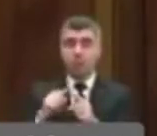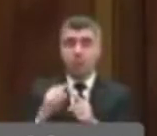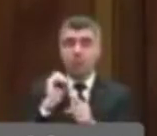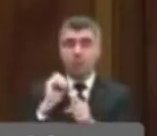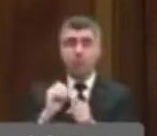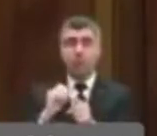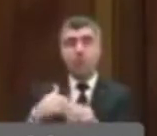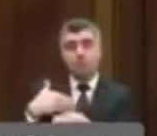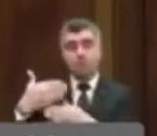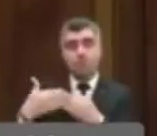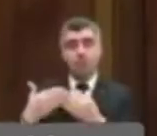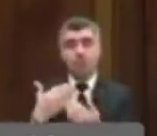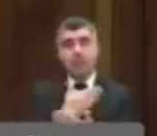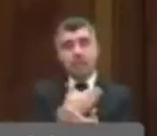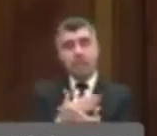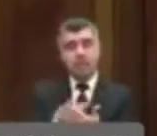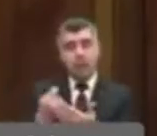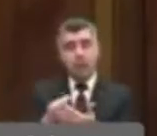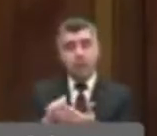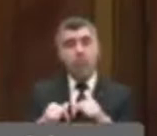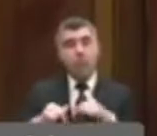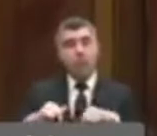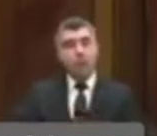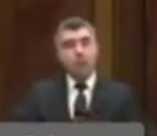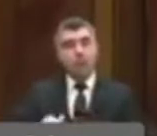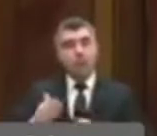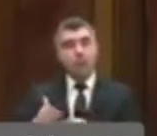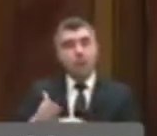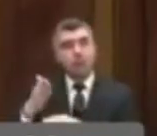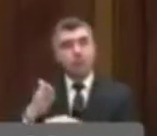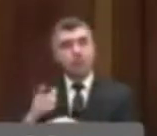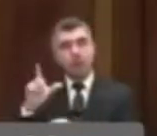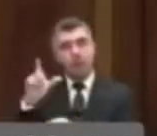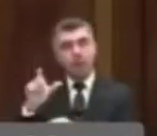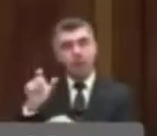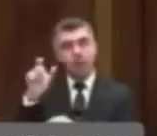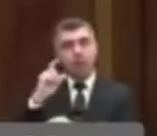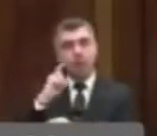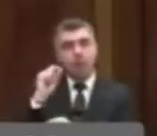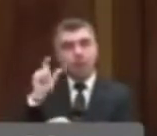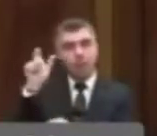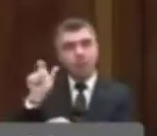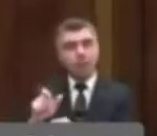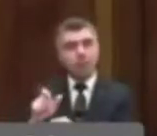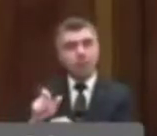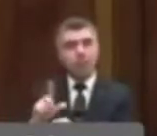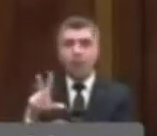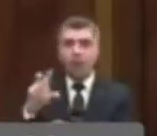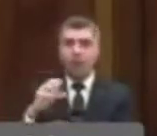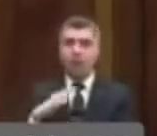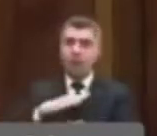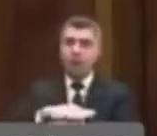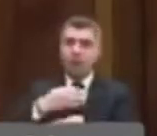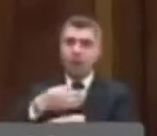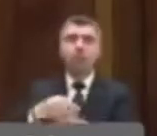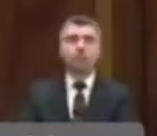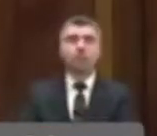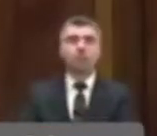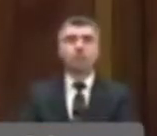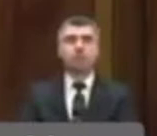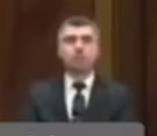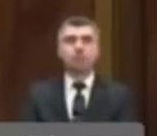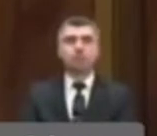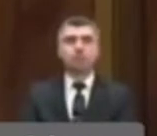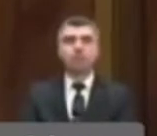سكرتير ديتا، ومن بعد مشى وزير، رجل محترم. انا كيظهر لي بكل صراحه زعما لا